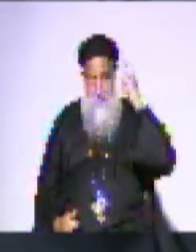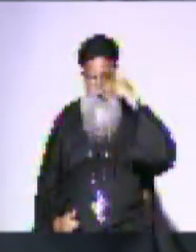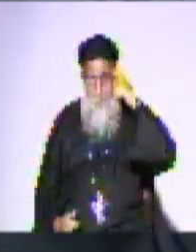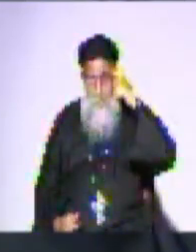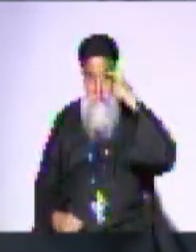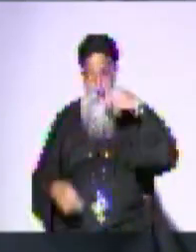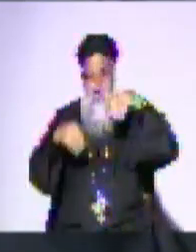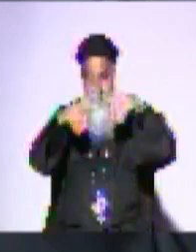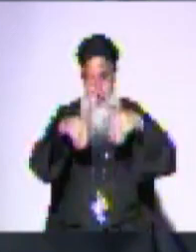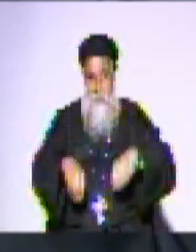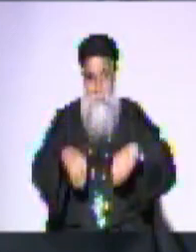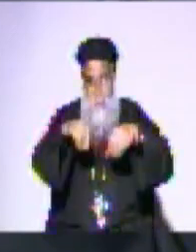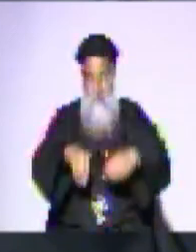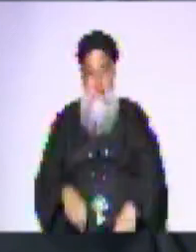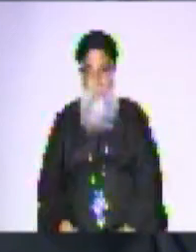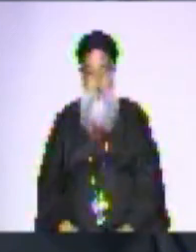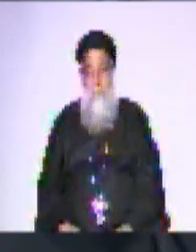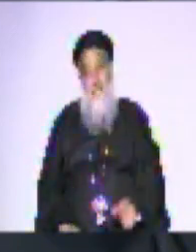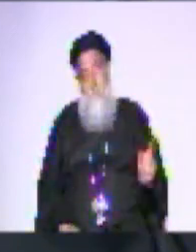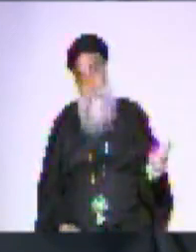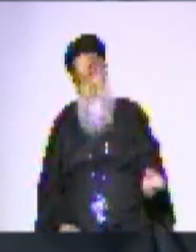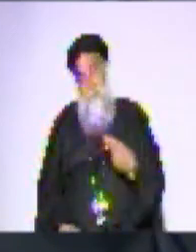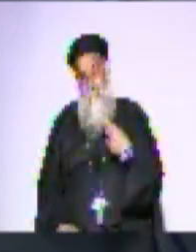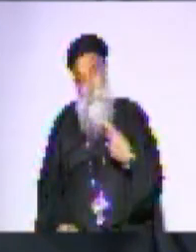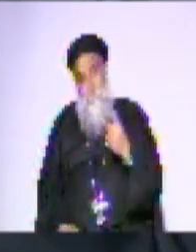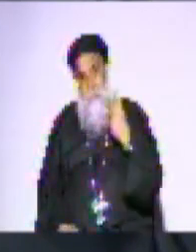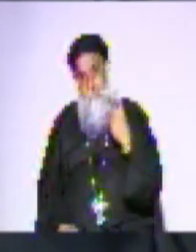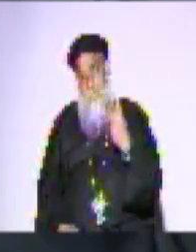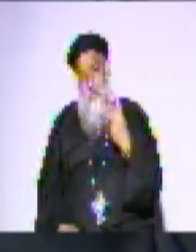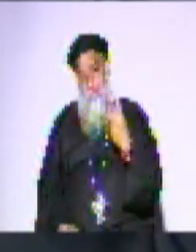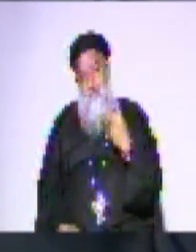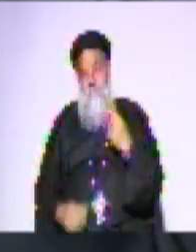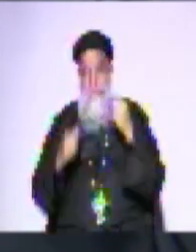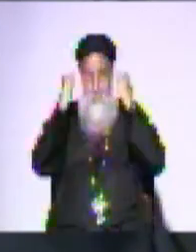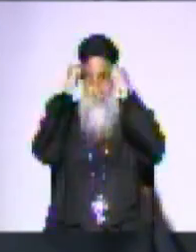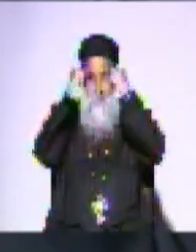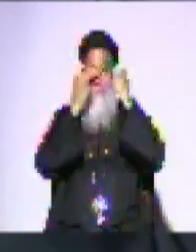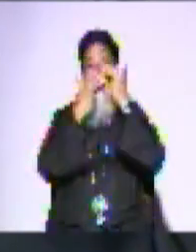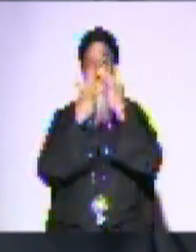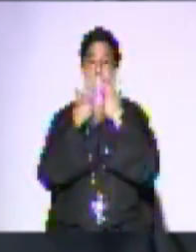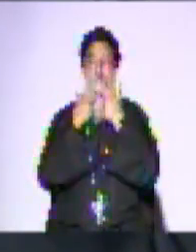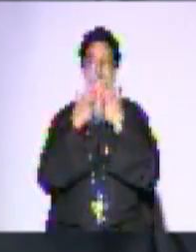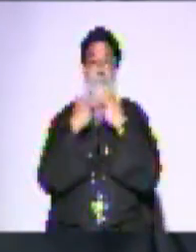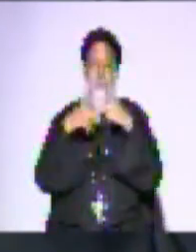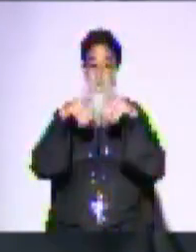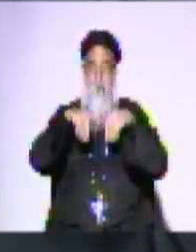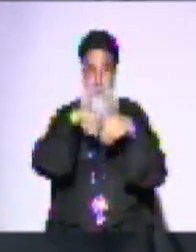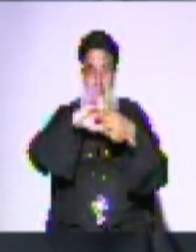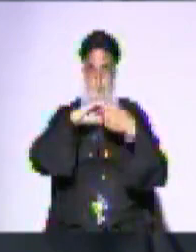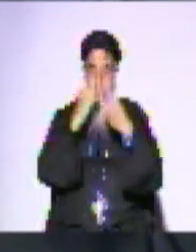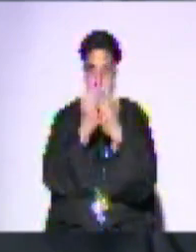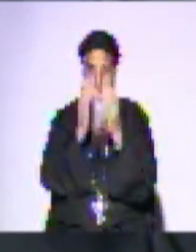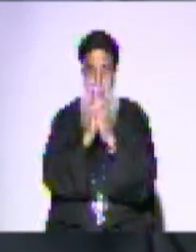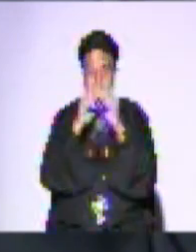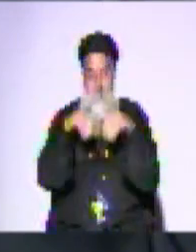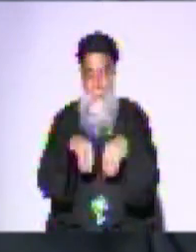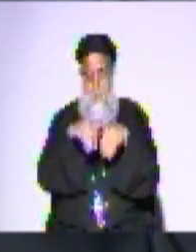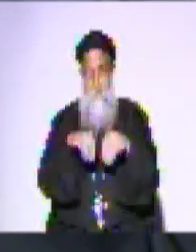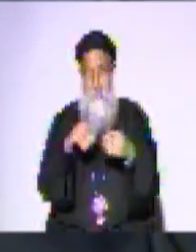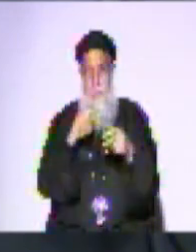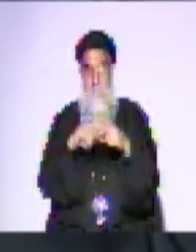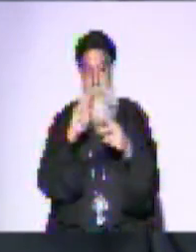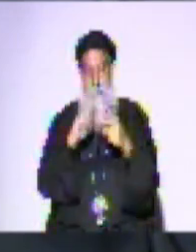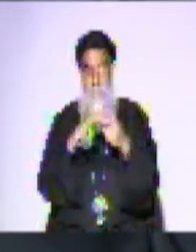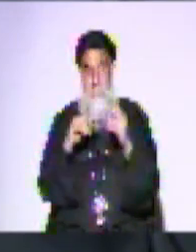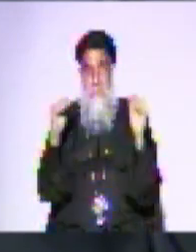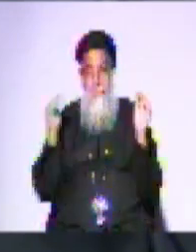عن المعمودية. أول يوم كان بيتكلم عن التوبة والمعمودية، أو ارتباط التوبة والمعمودية، هو يوم